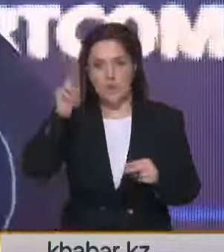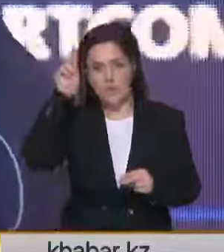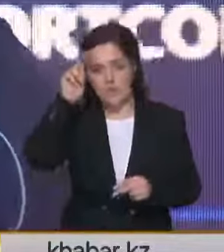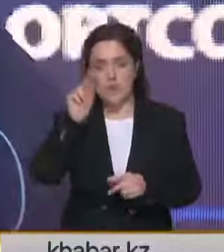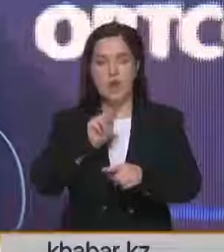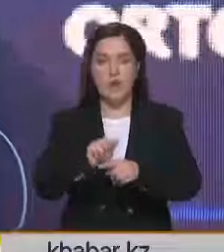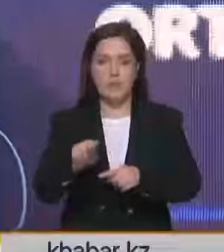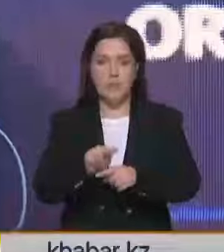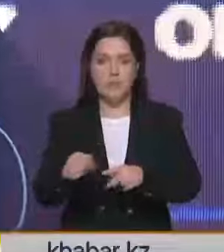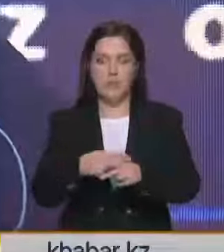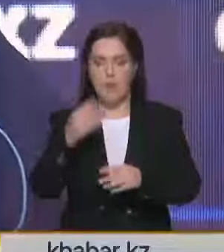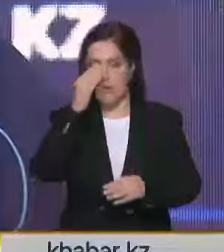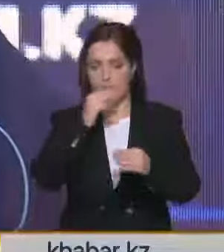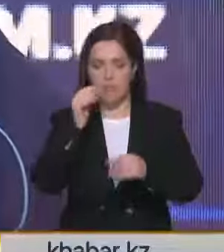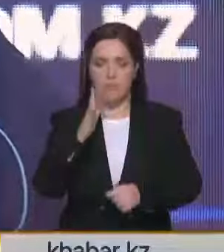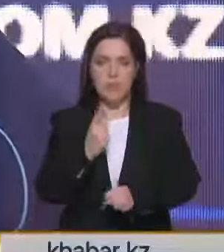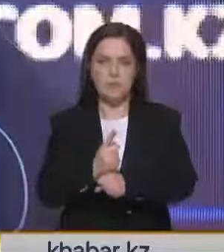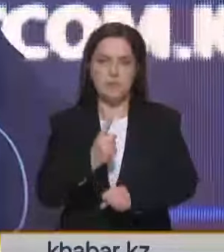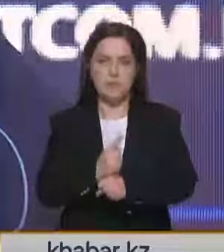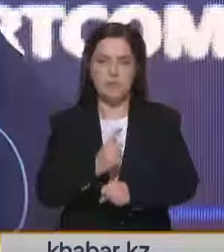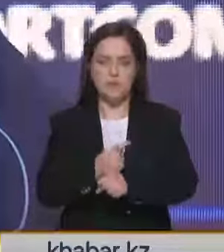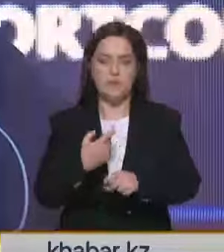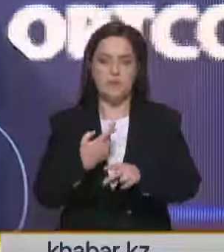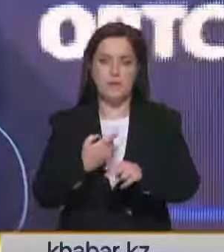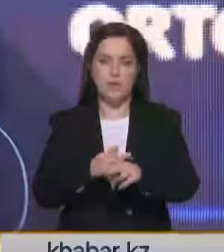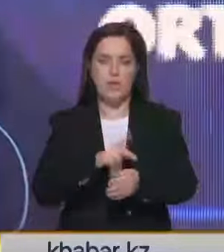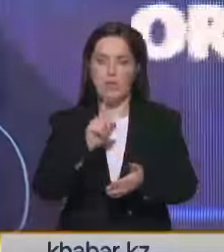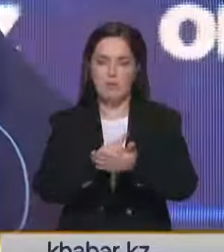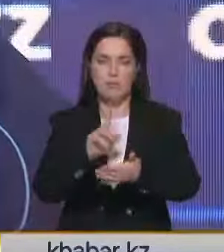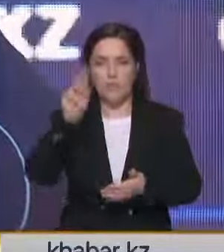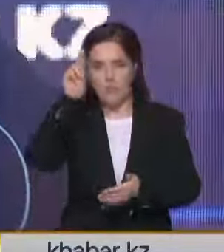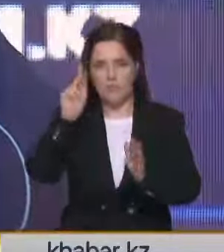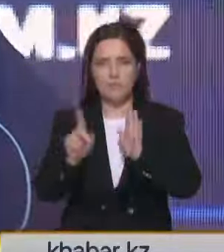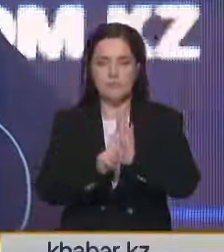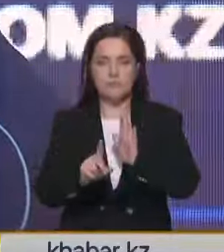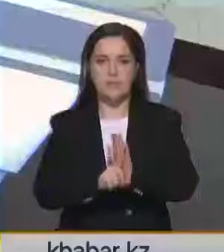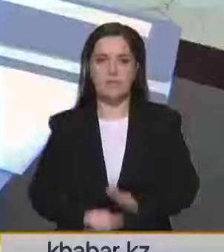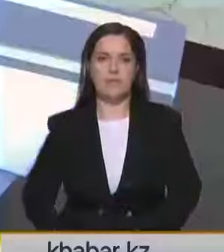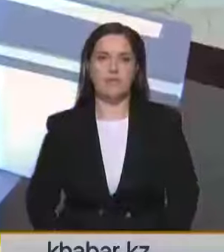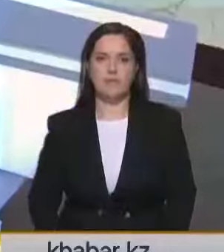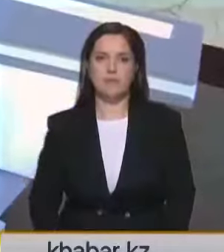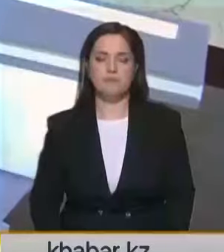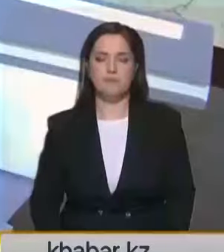обучения, что исключит подделку или их формальную выдачу без прохождения обучения.